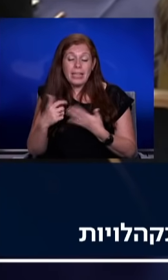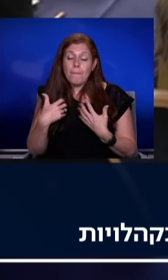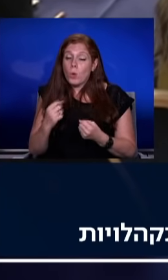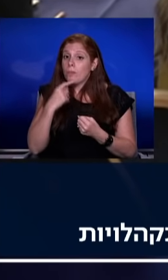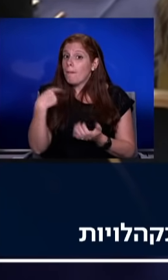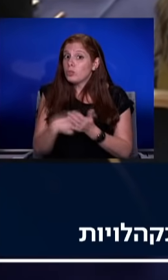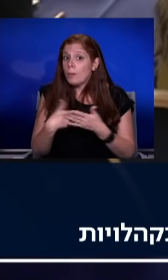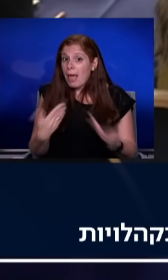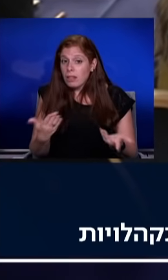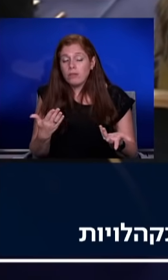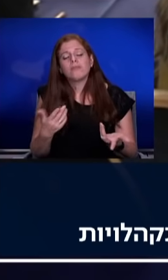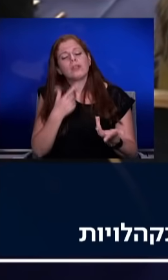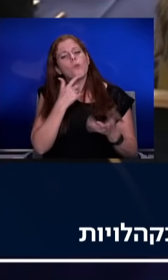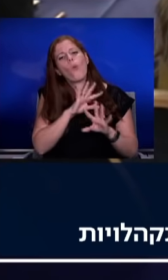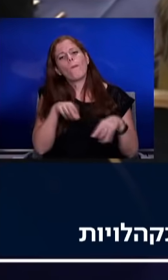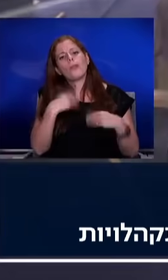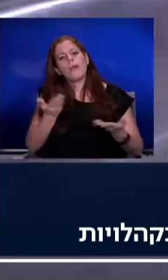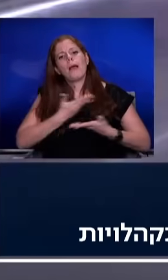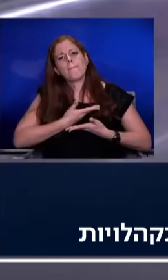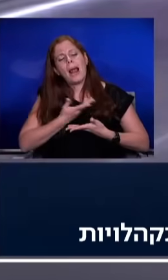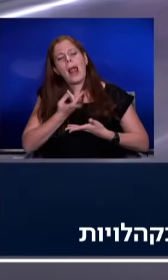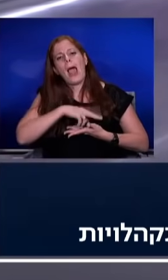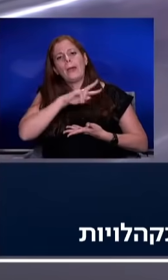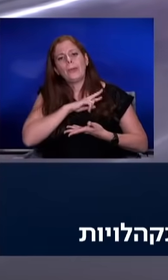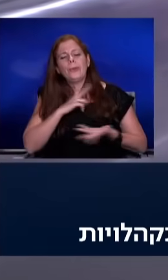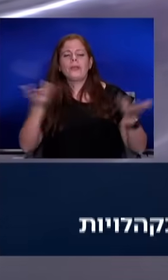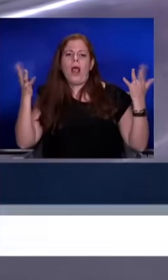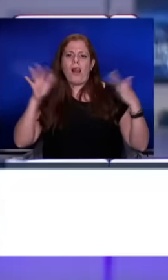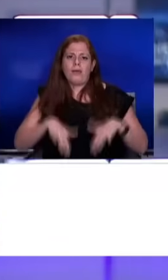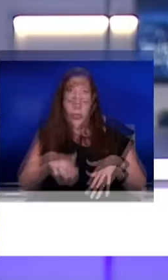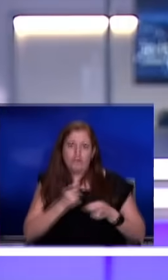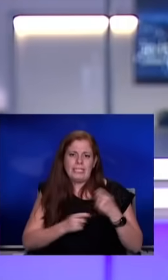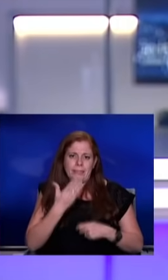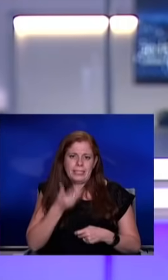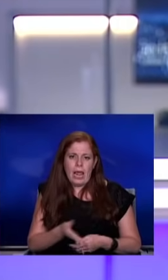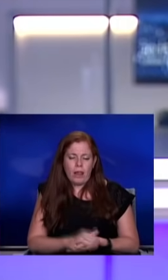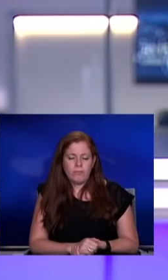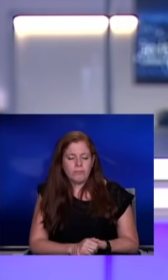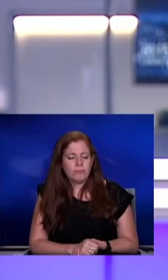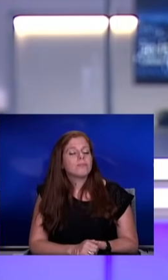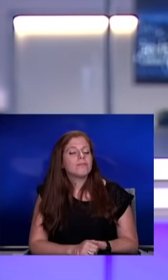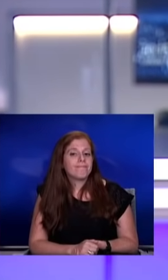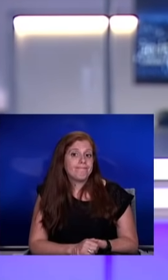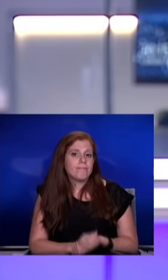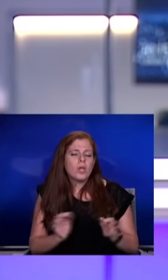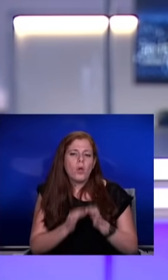אמר, אנחנו לא מוכנים לקחת אחריות על קריסת עסקים בישראל. תודה, מיכי. עוד בפתח ישיבת הממשלה היום, כשהוא מודע